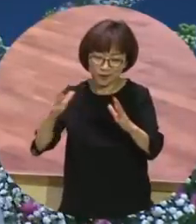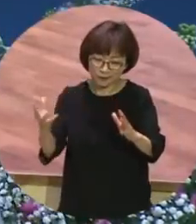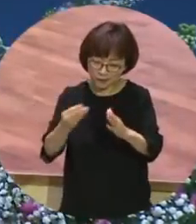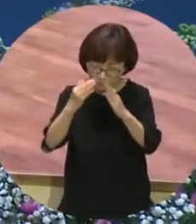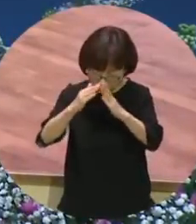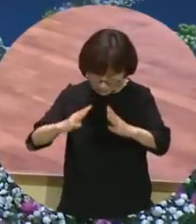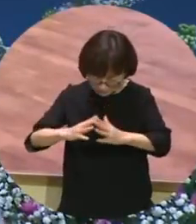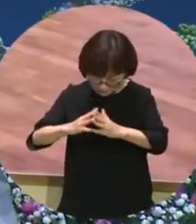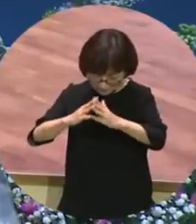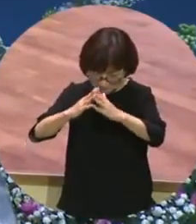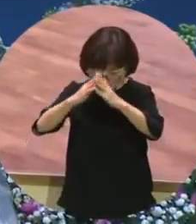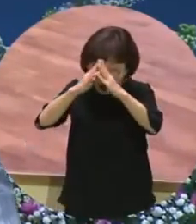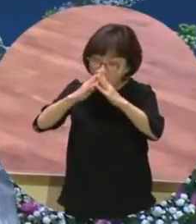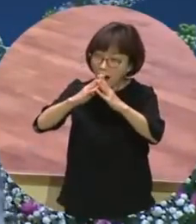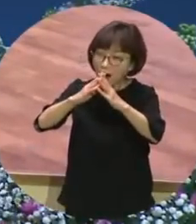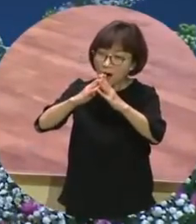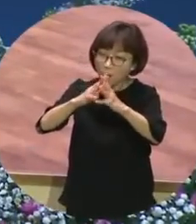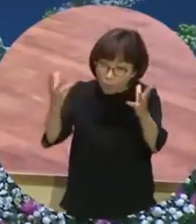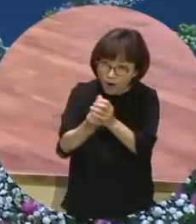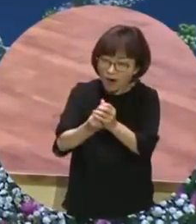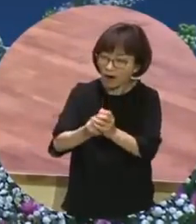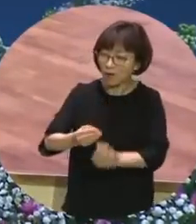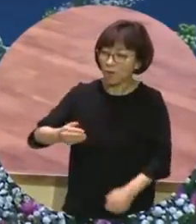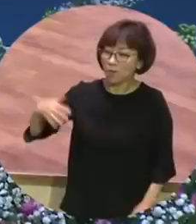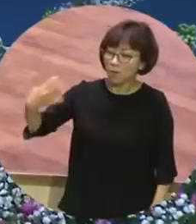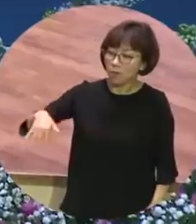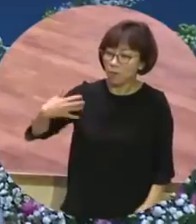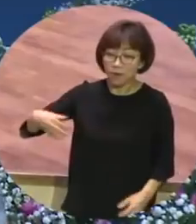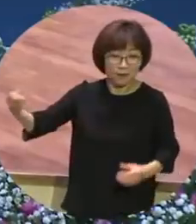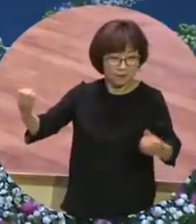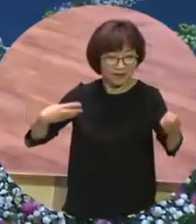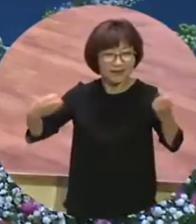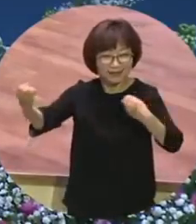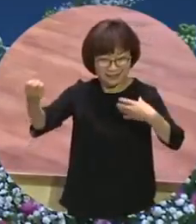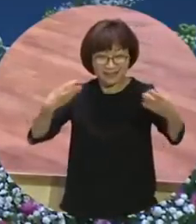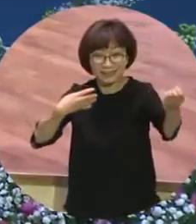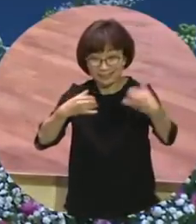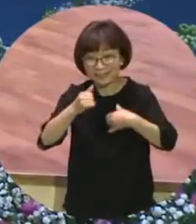있어요. 하나님께서요, 여러분이 하는 일에 대해서